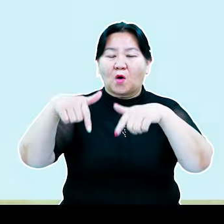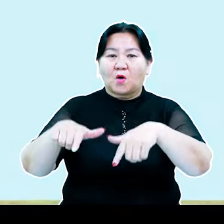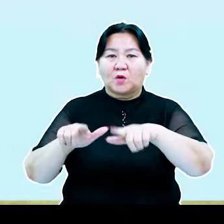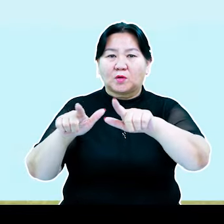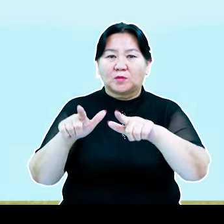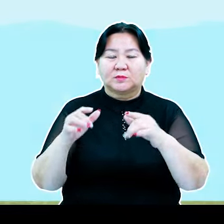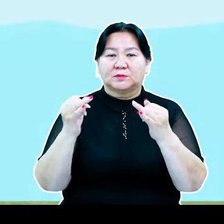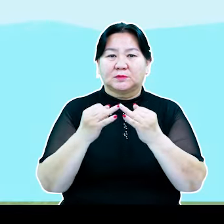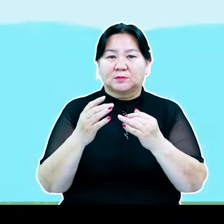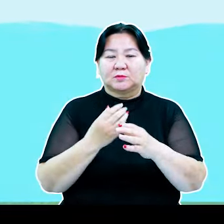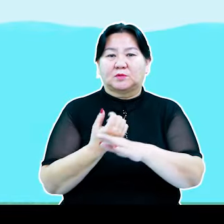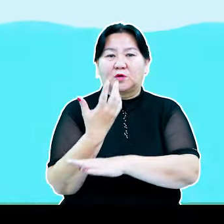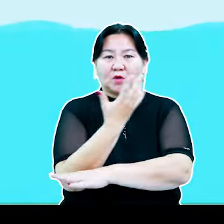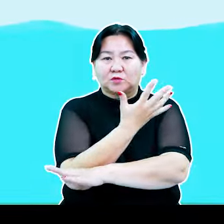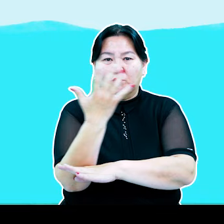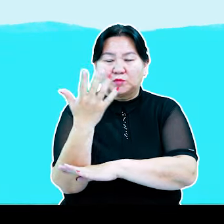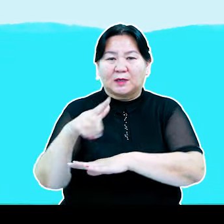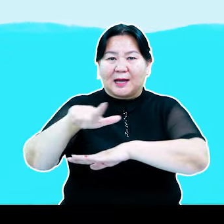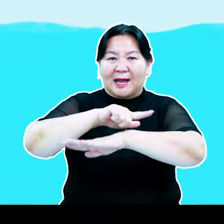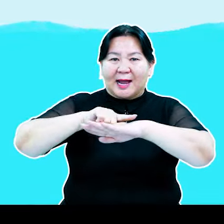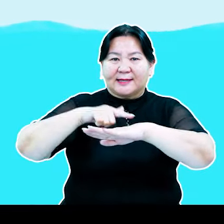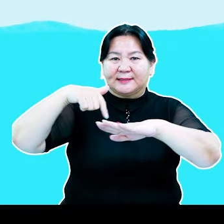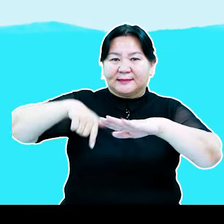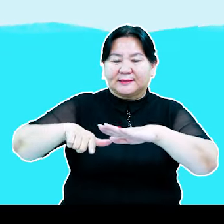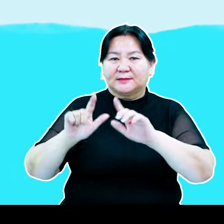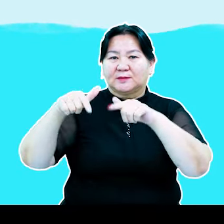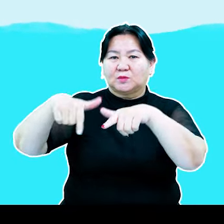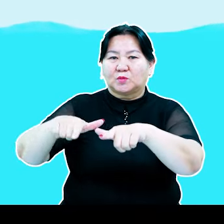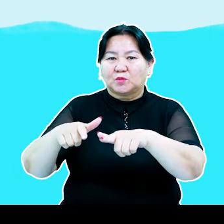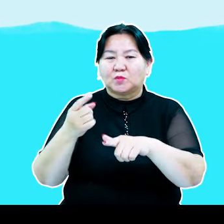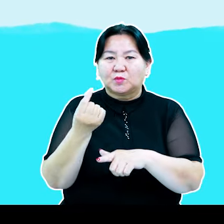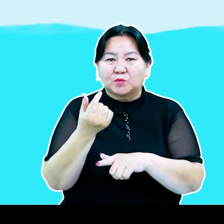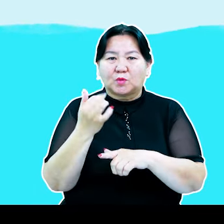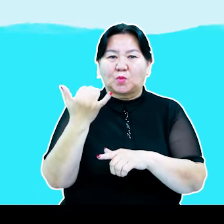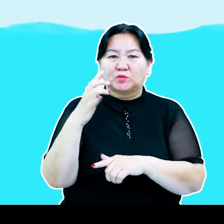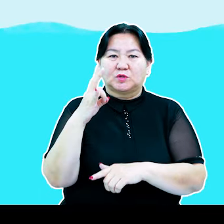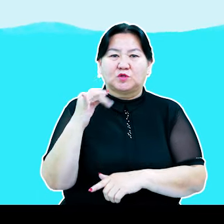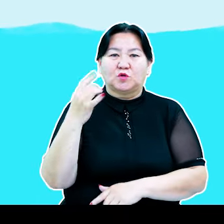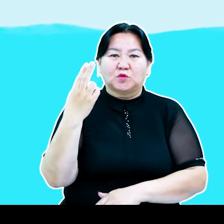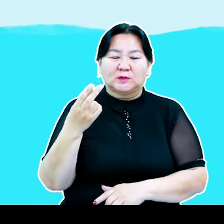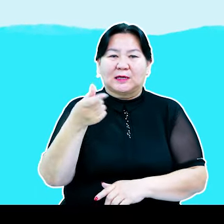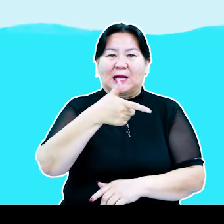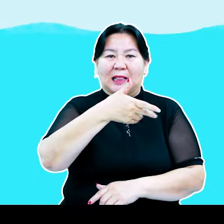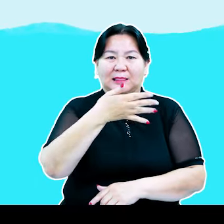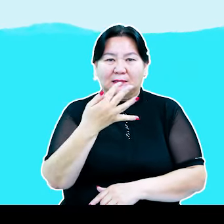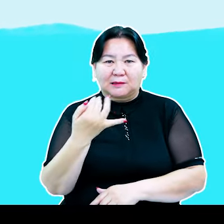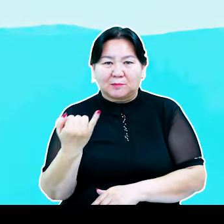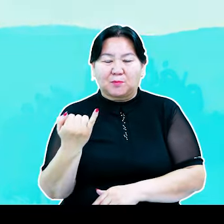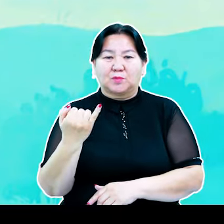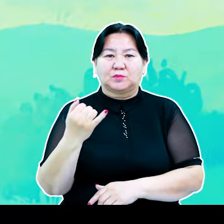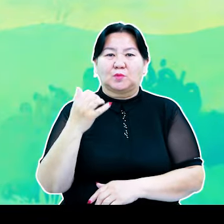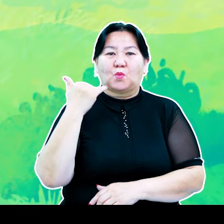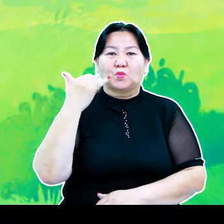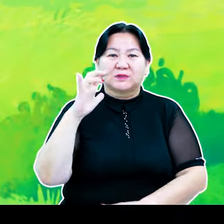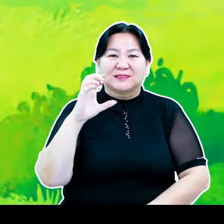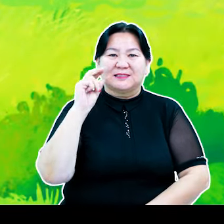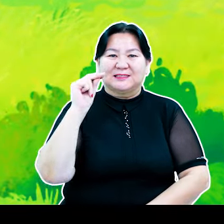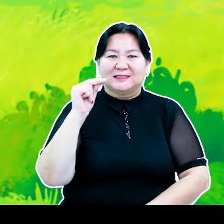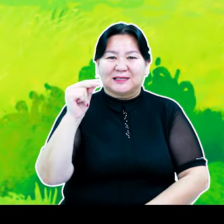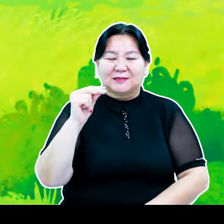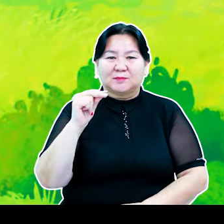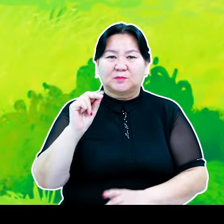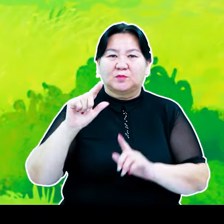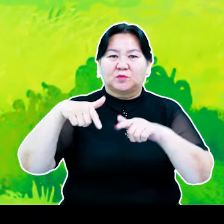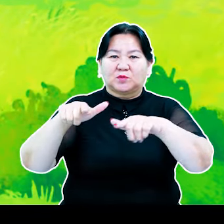Мөн голын татам орчмыг ойжуулснаар хөрс бэгчин эргийн нуралт багасж усны нөөцийн алдагдал буурч